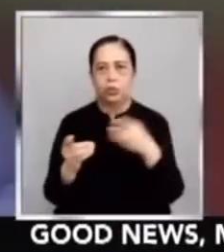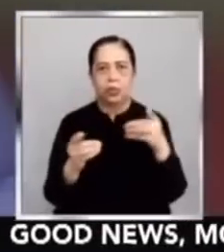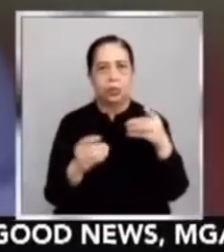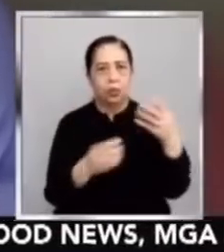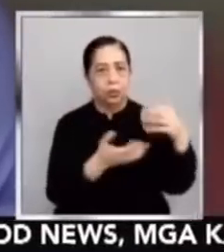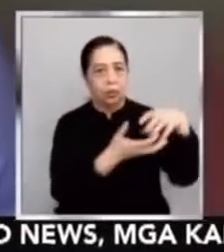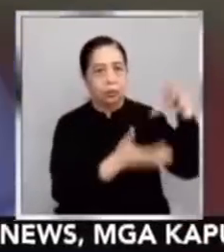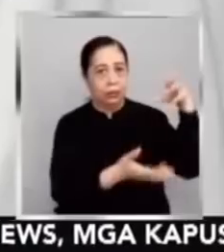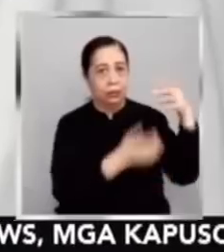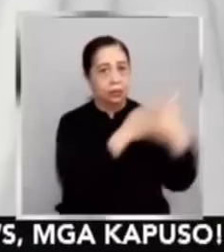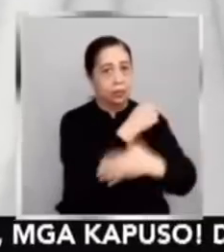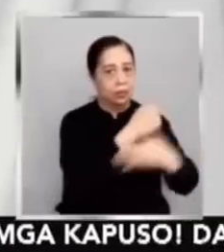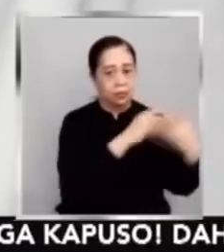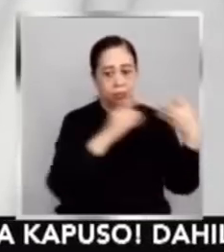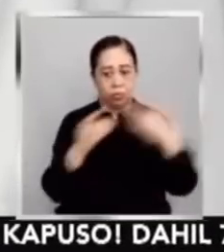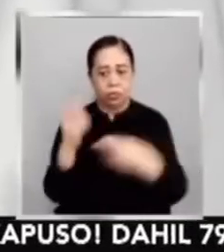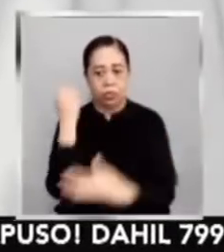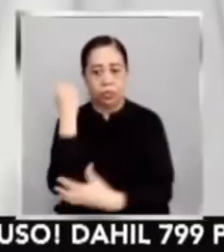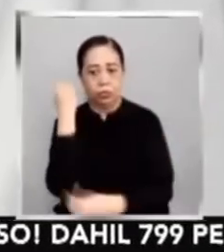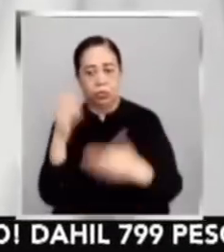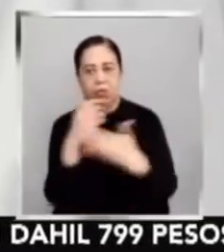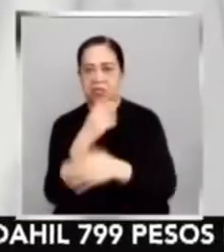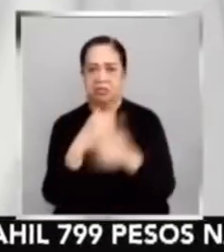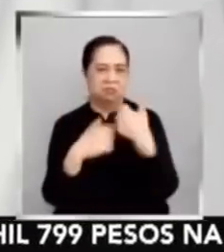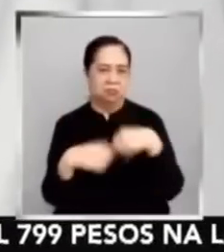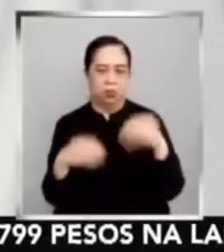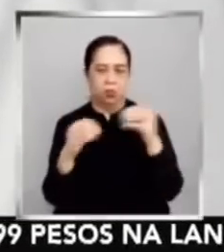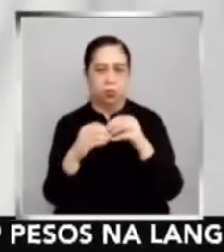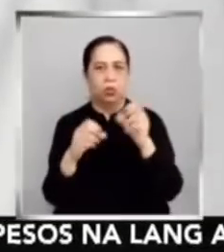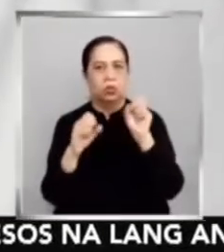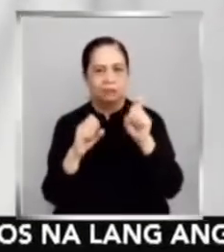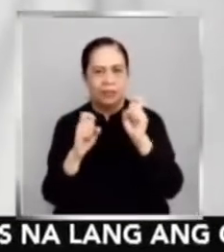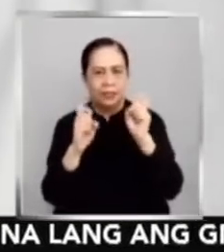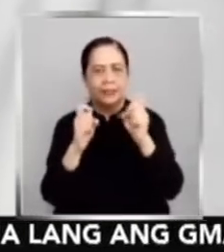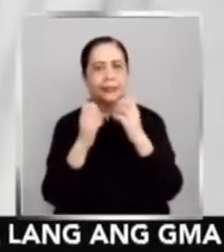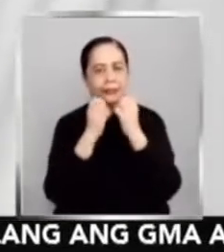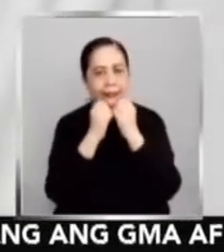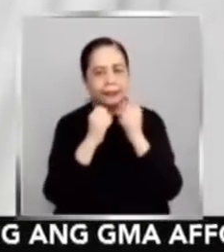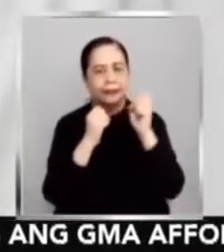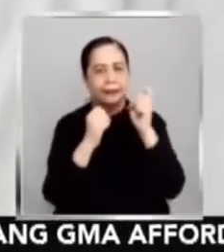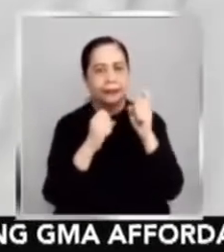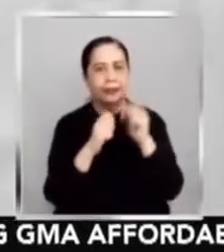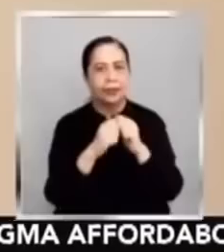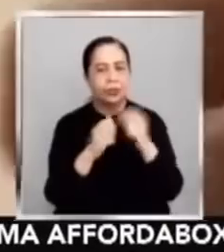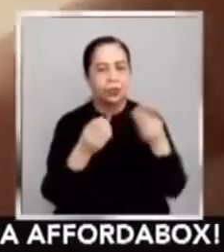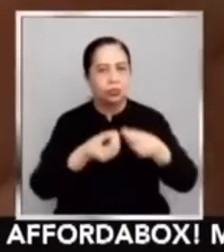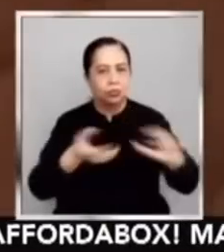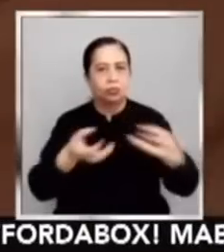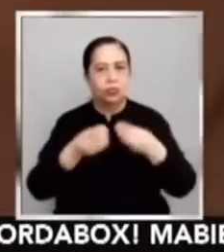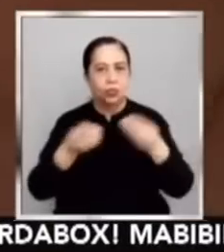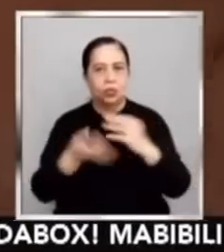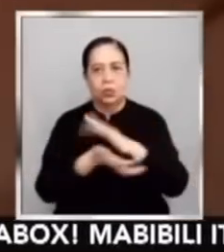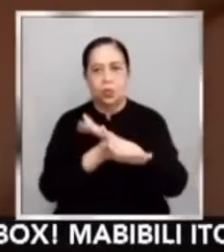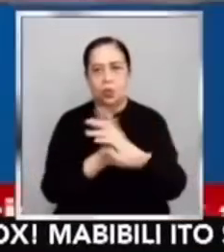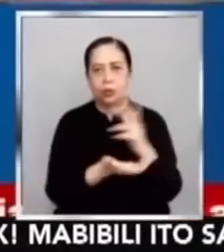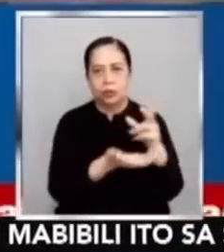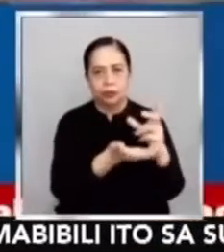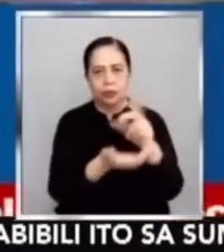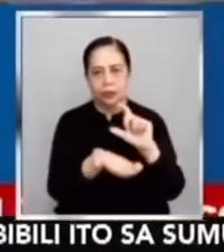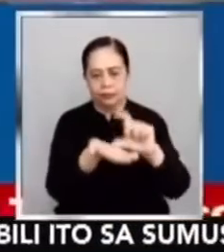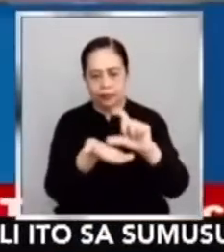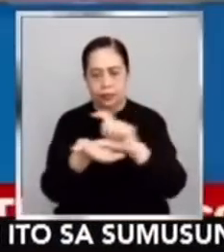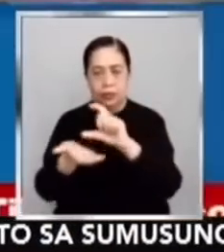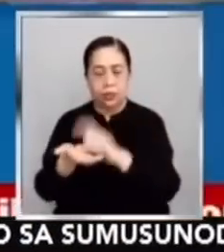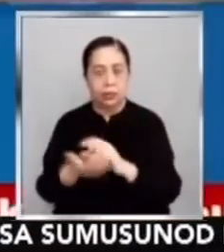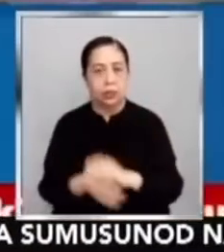ng Pilipinas. Kaya dapat anyang gawing mabilis at madali ng gobyerno ang pamamahagi ng COVID vaccines. But each